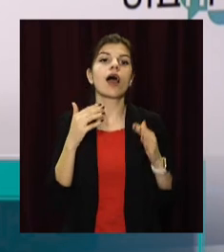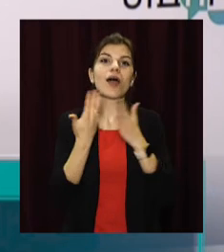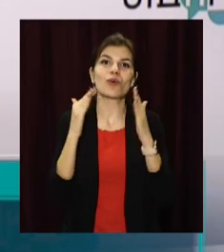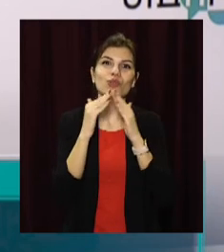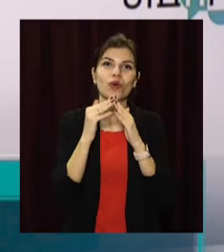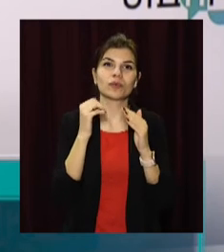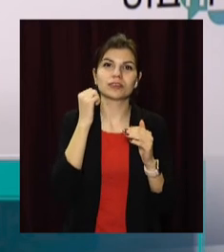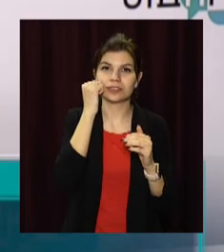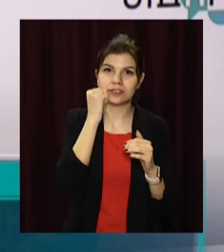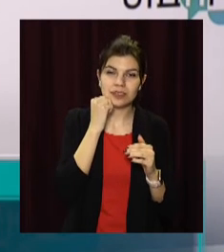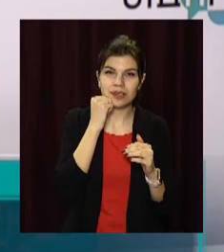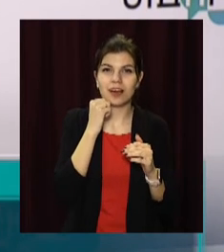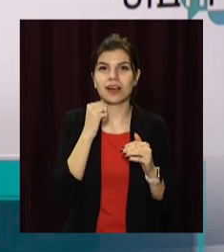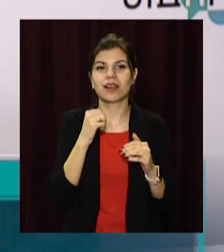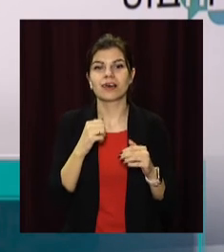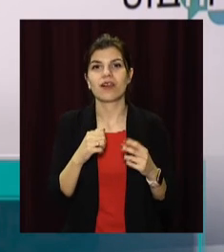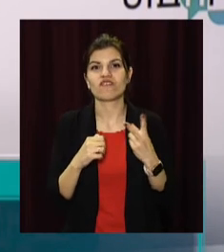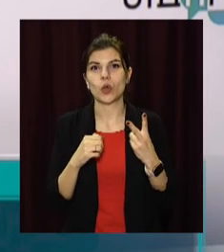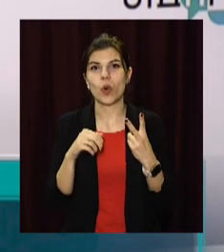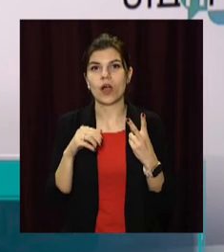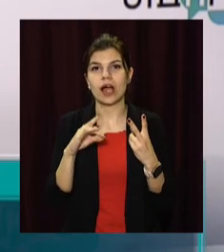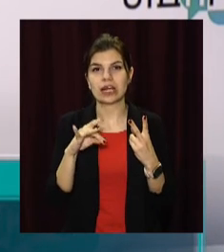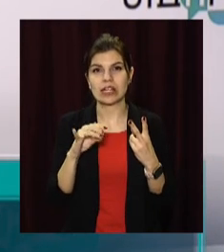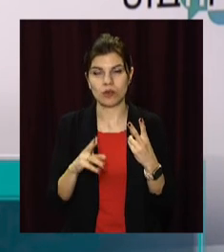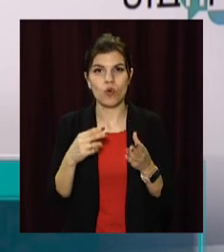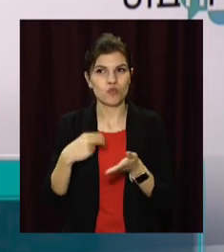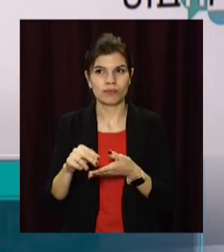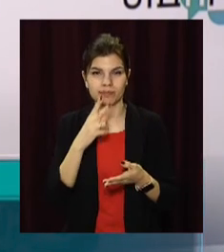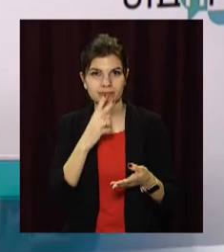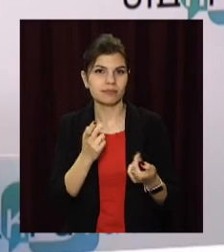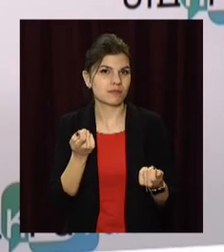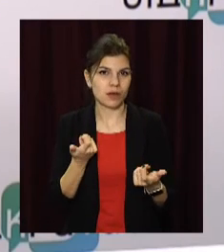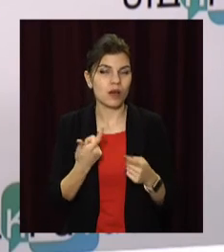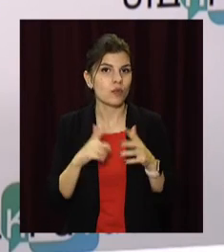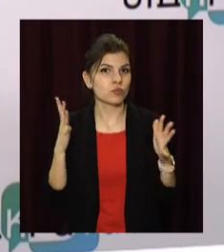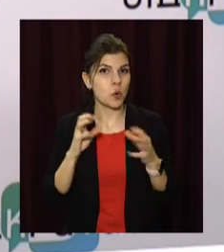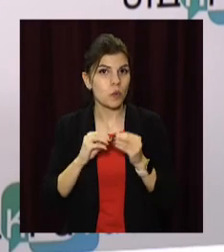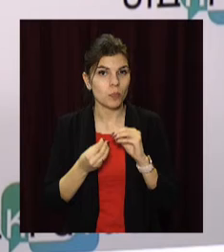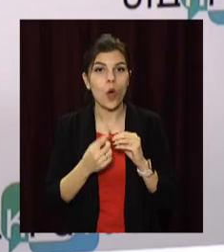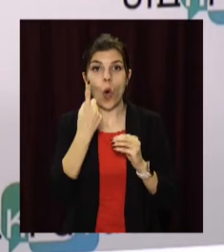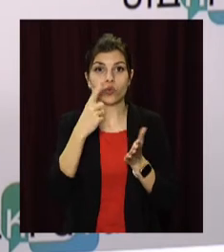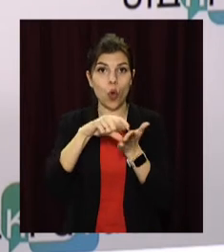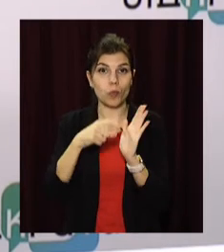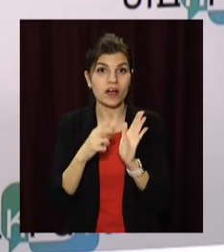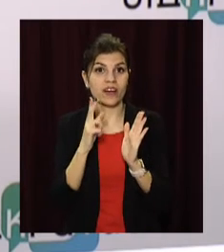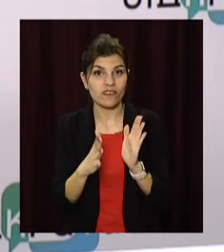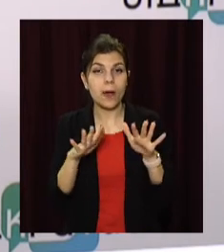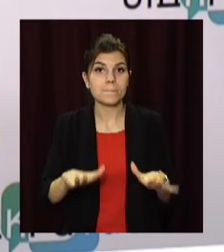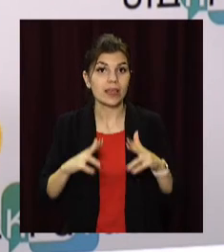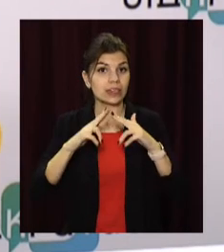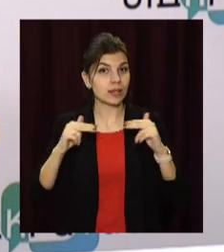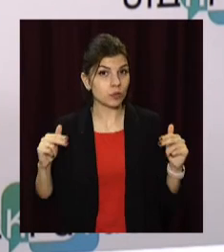мало житла, які ми можемо взагалі купити. Це дуже велика проблема – купити однокімнатну квартиру в місті